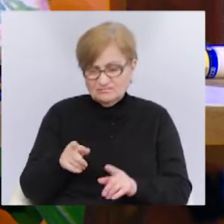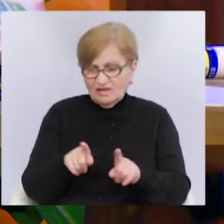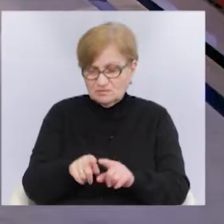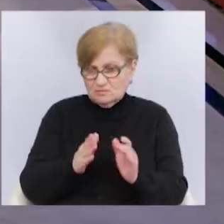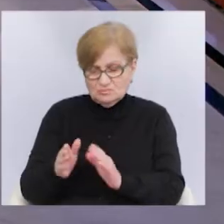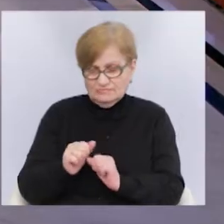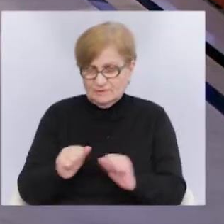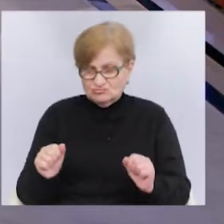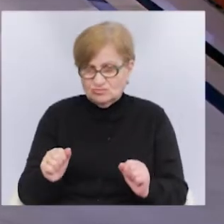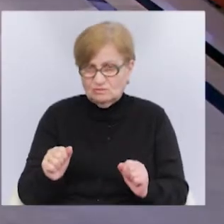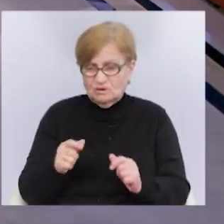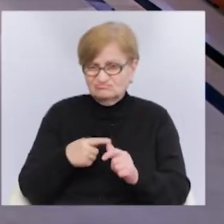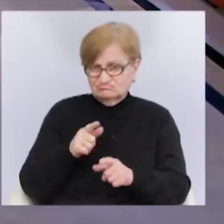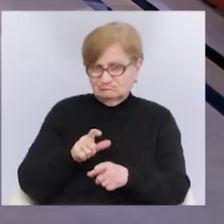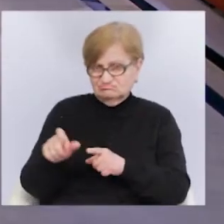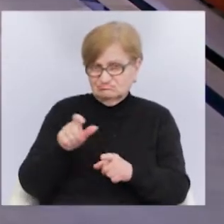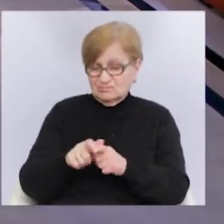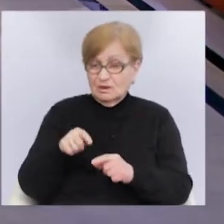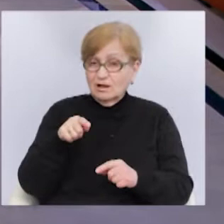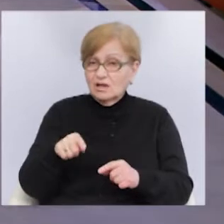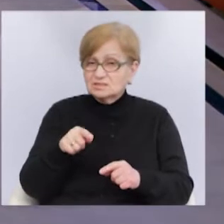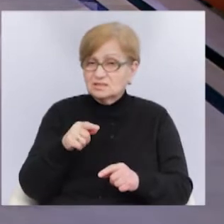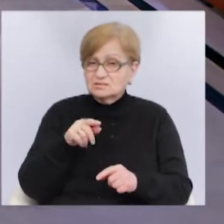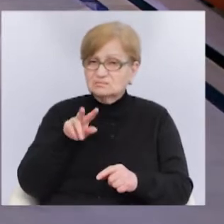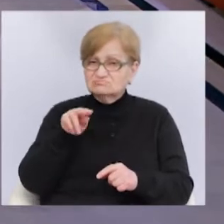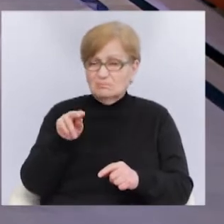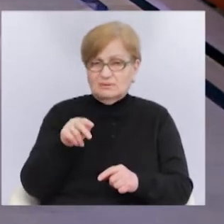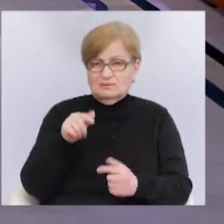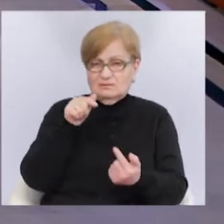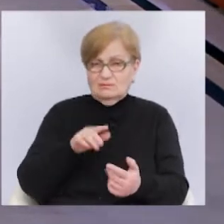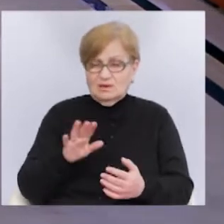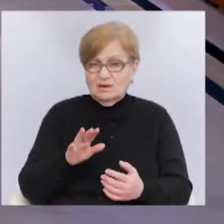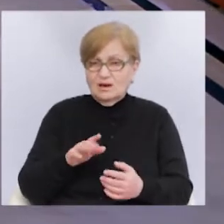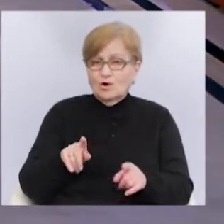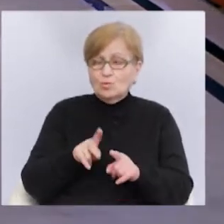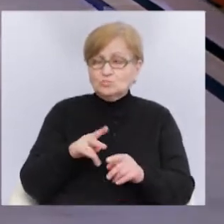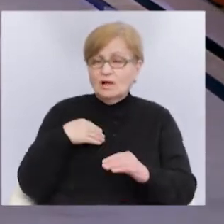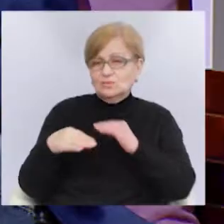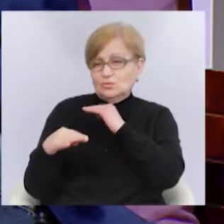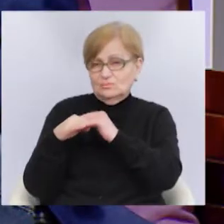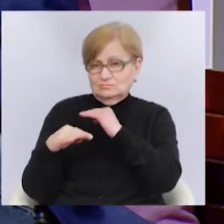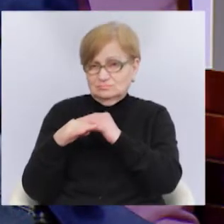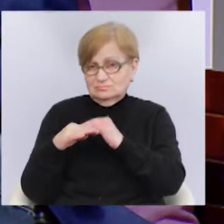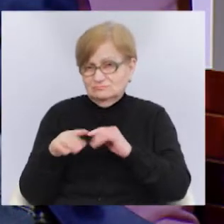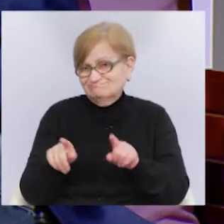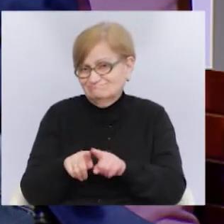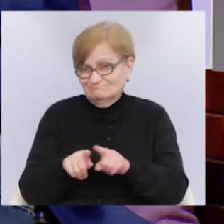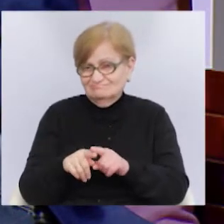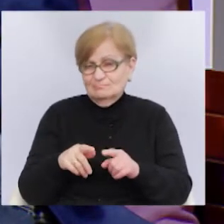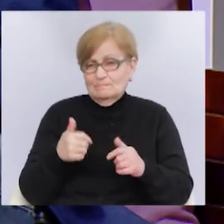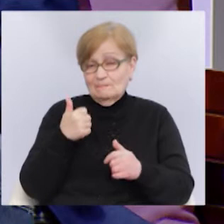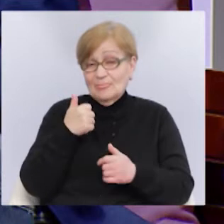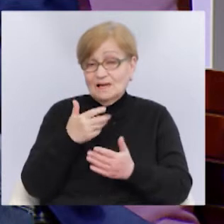მოიქცე. აი ამ ენის შეცვლა არის ძალიან მნიშვნელოვანი, პარტნიორულ ენაზე გადასვლა. ასევე ძალიან